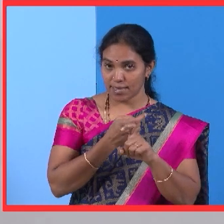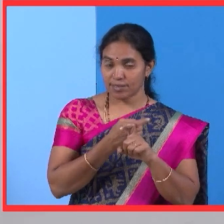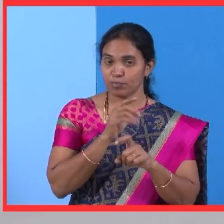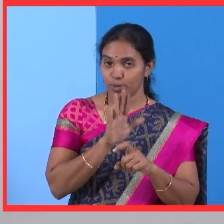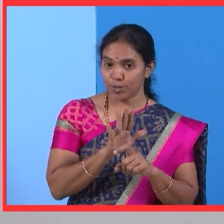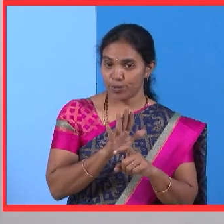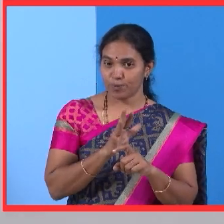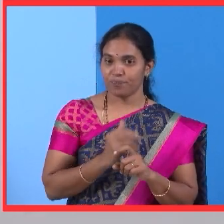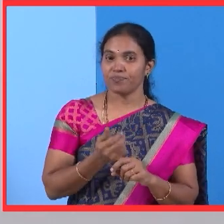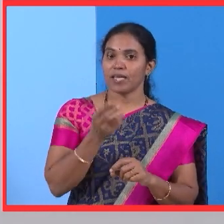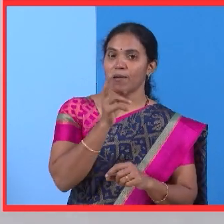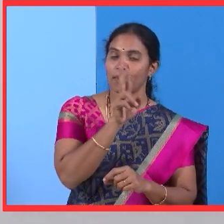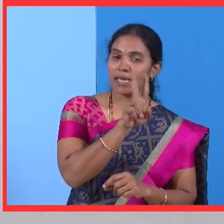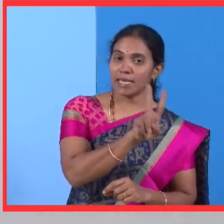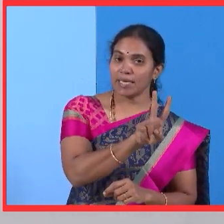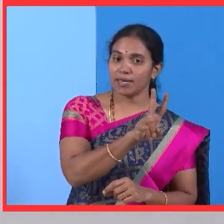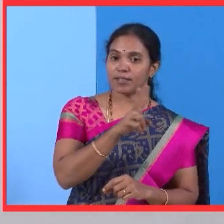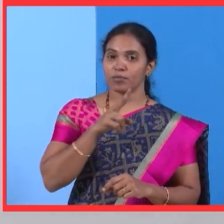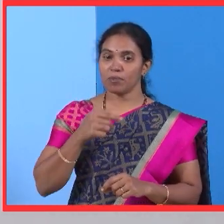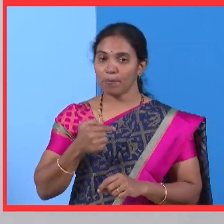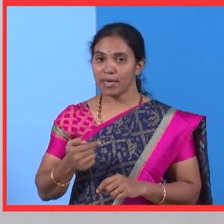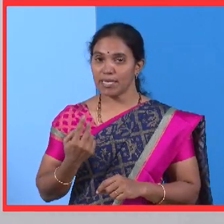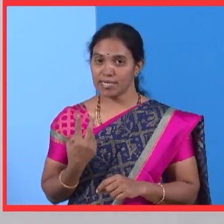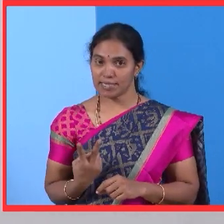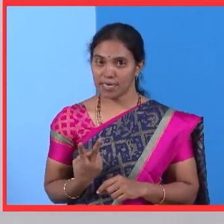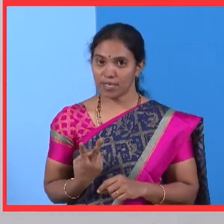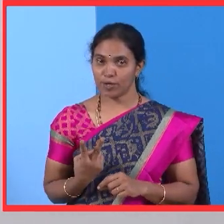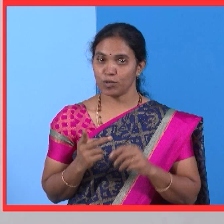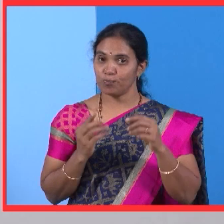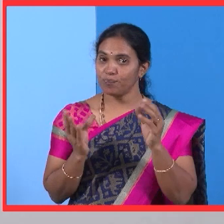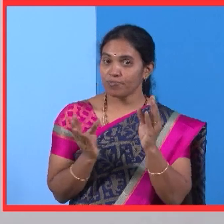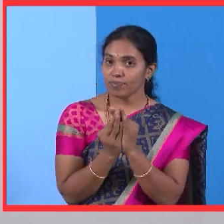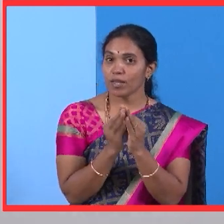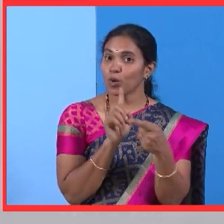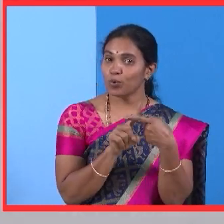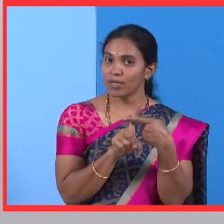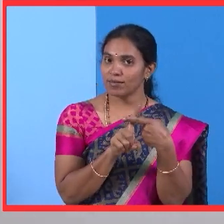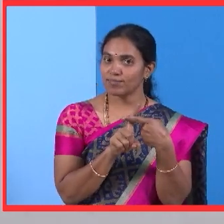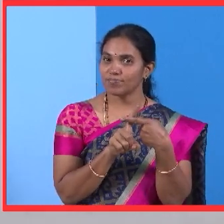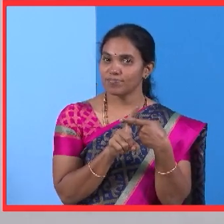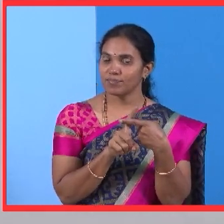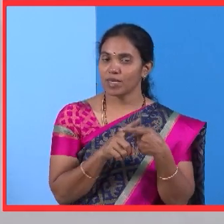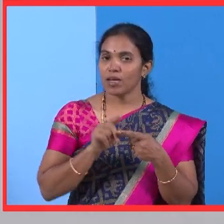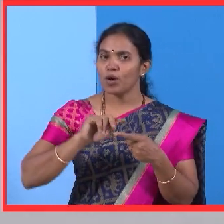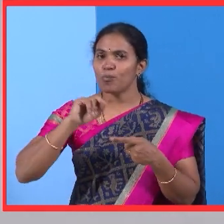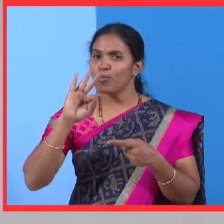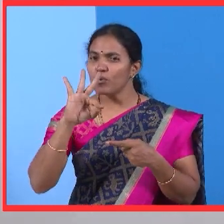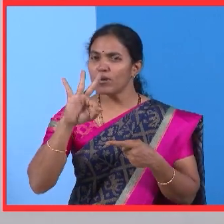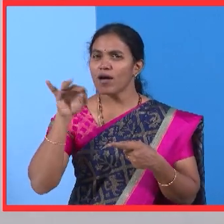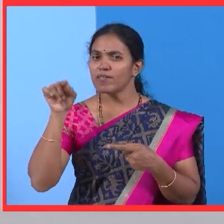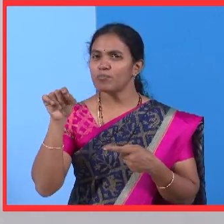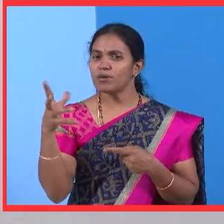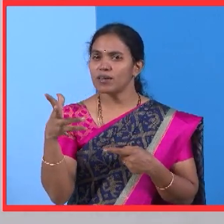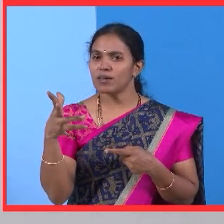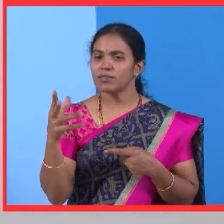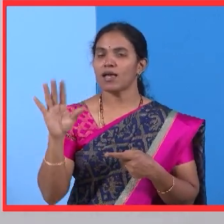தொலைவு மைனஸ் 2 ரெண்டுத்துக்கும் கூட்டிக்கலாம் 2 மைனஸ் 2 மூன்றாவது புள்ளியின் எக்ஸ்